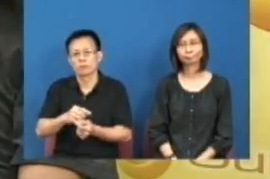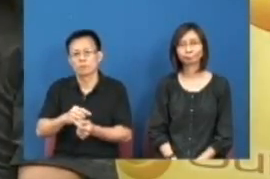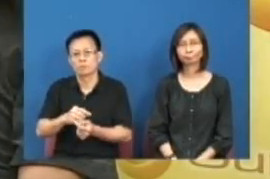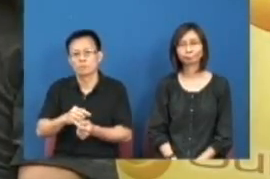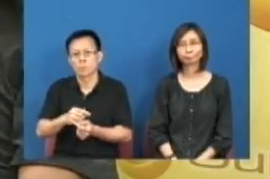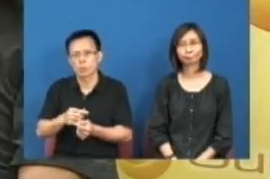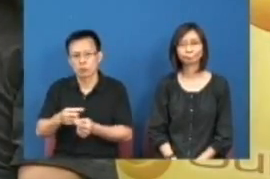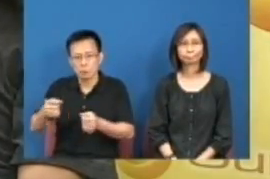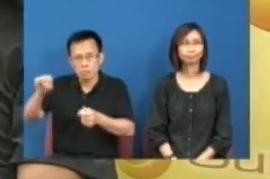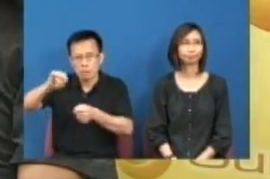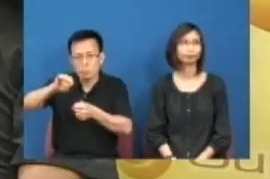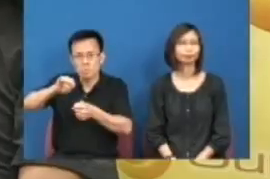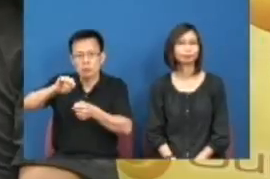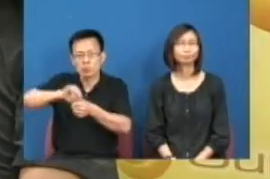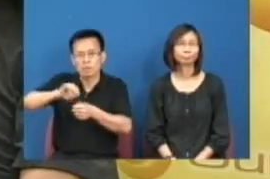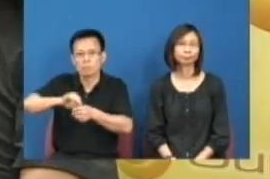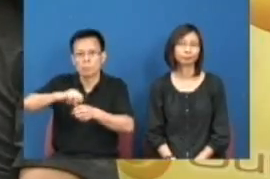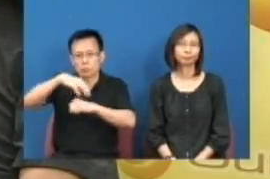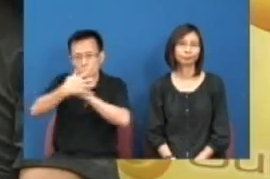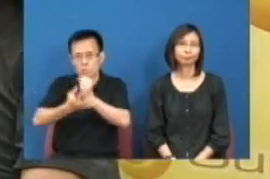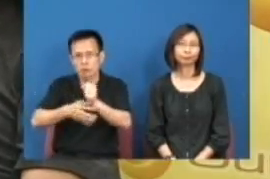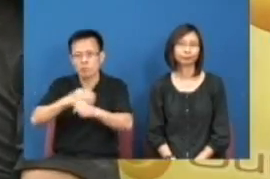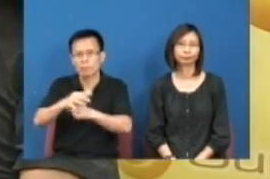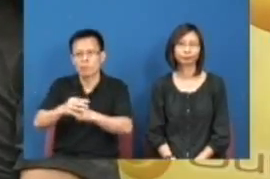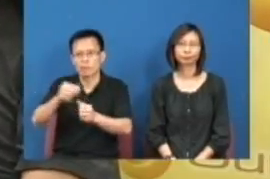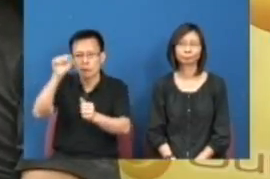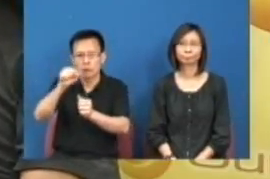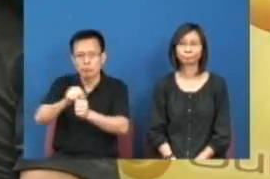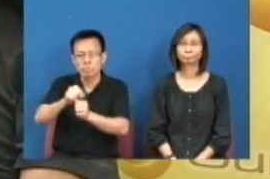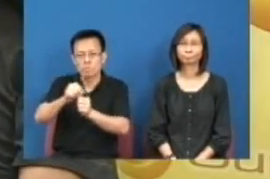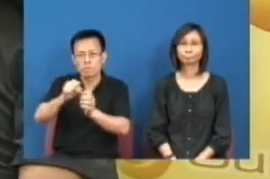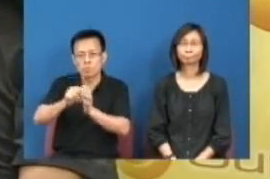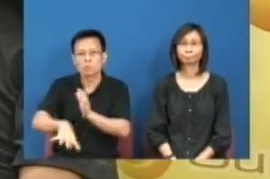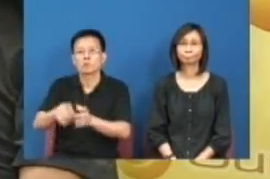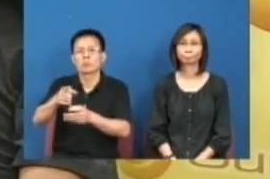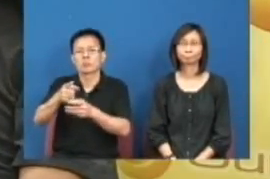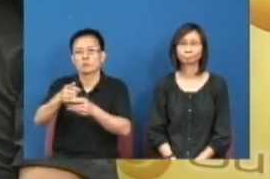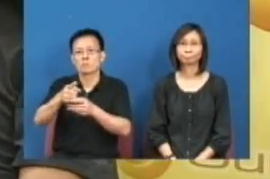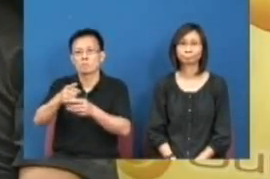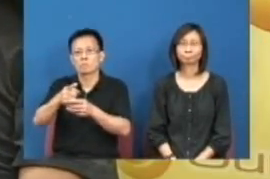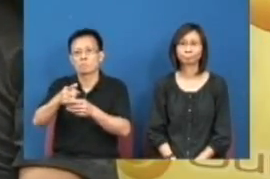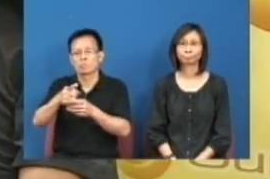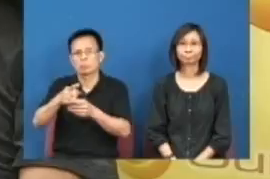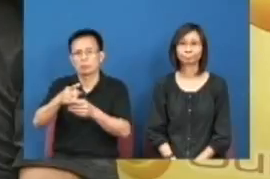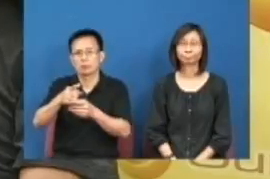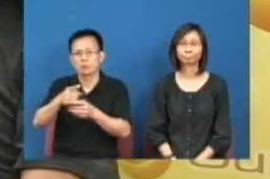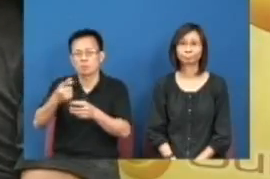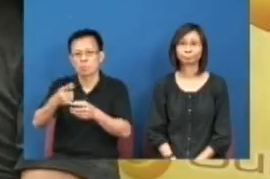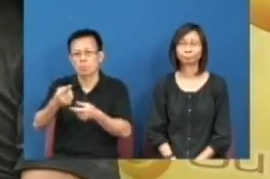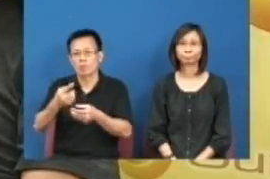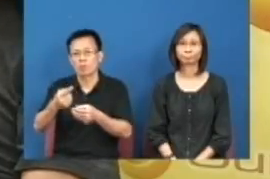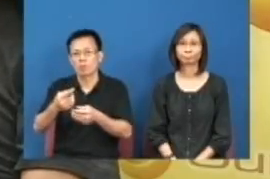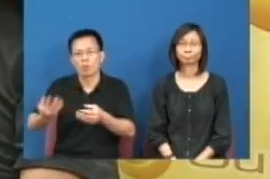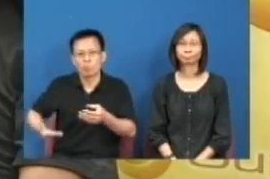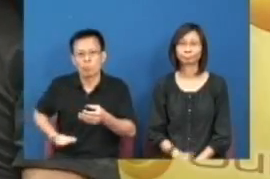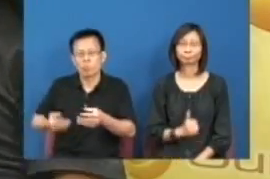加入了全球化的剝削，尤其是它有一部分的資本在這個華南和香港